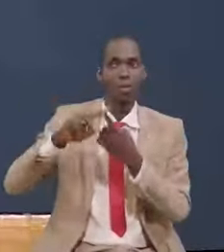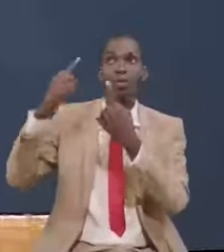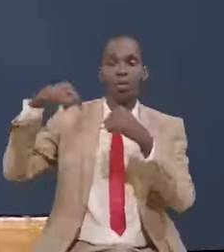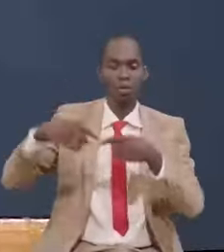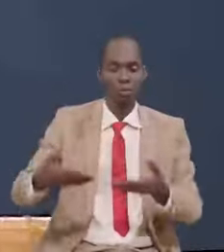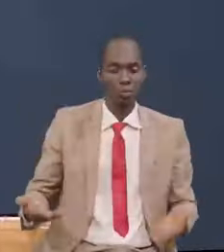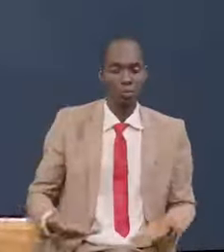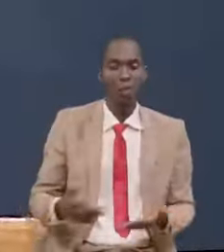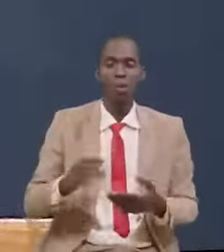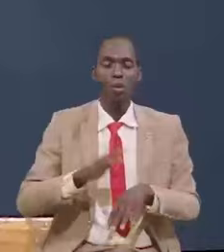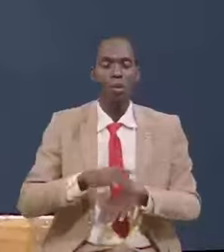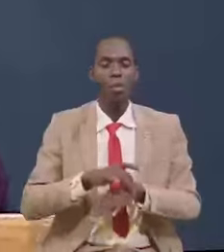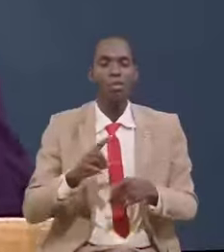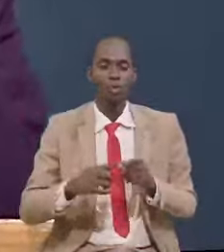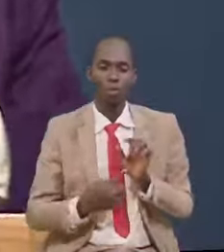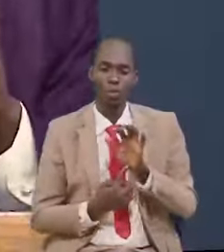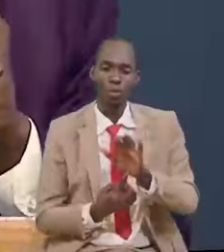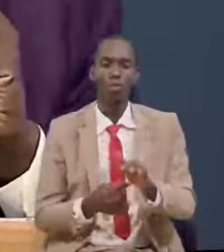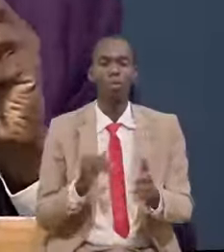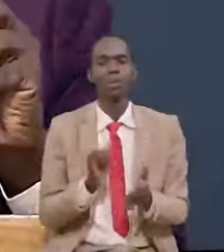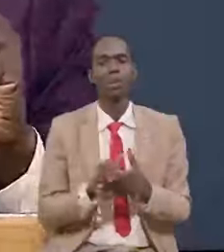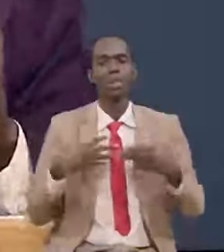Et il devait venir ici-bas pour manifester cela.